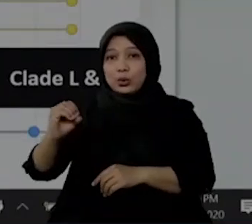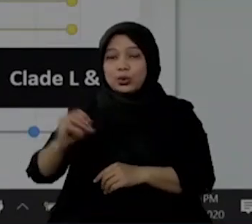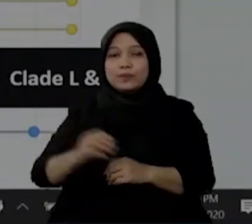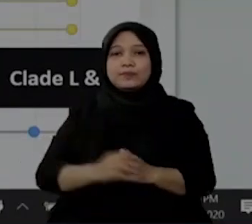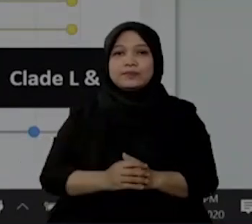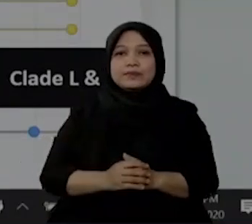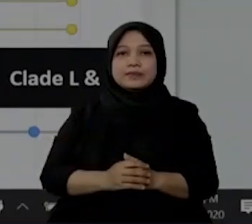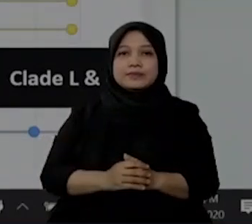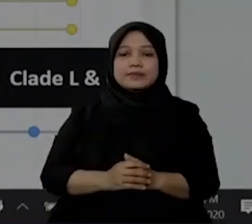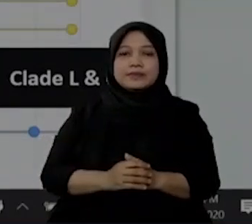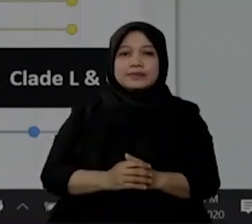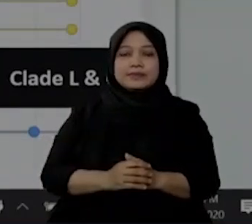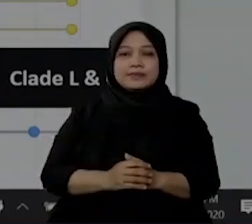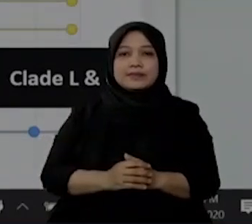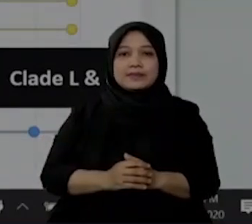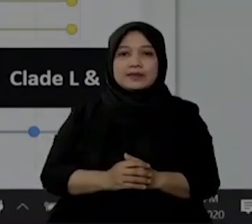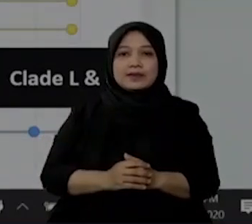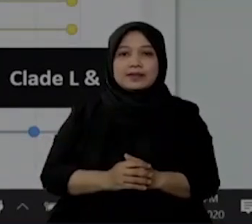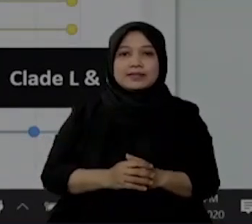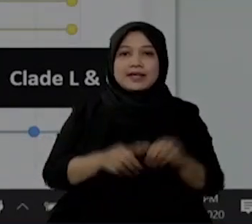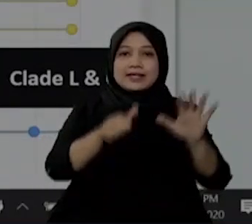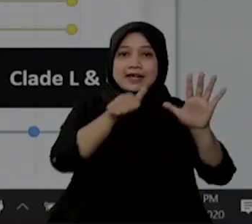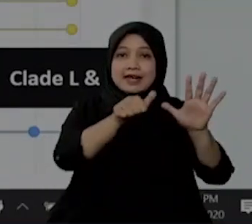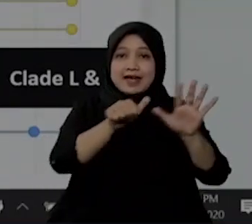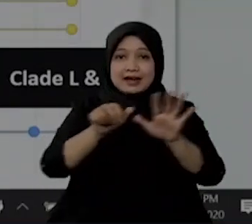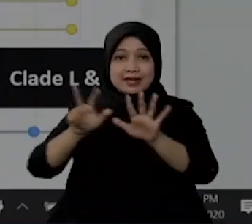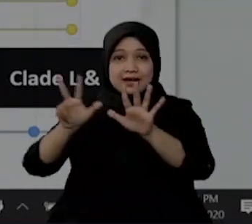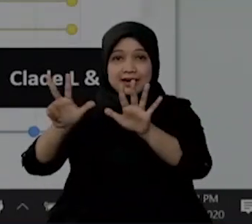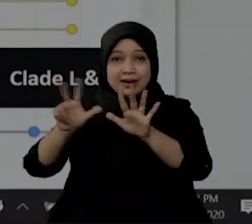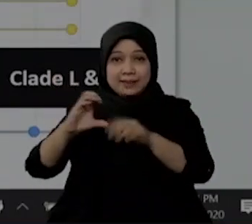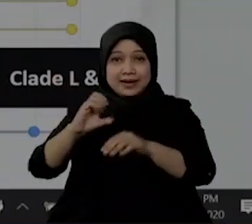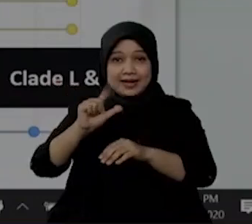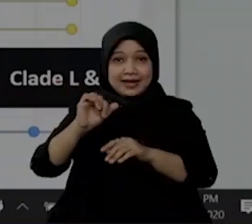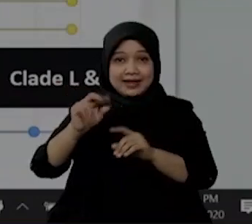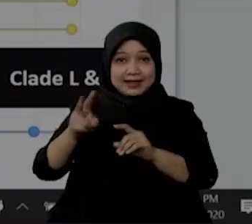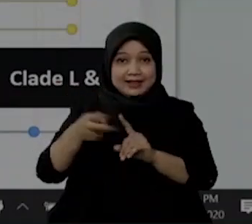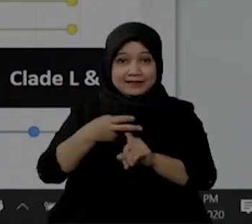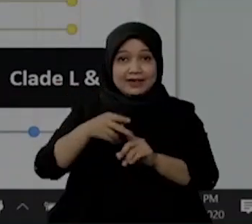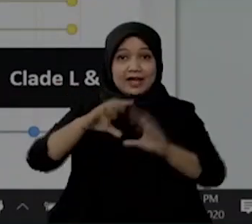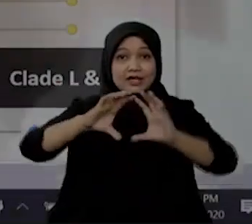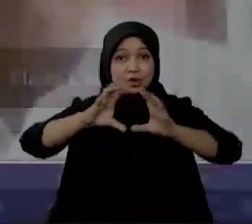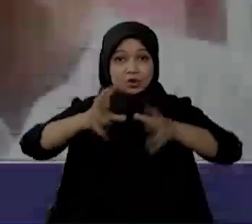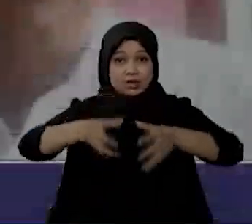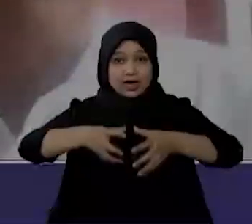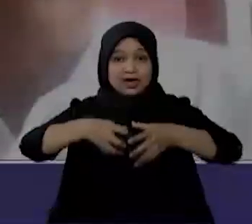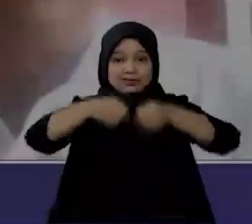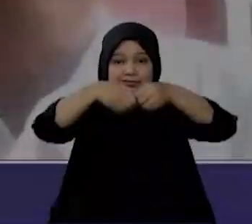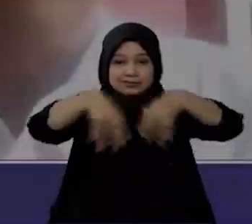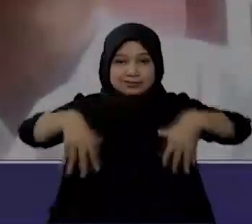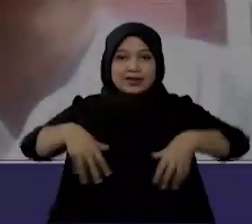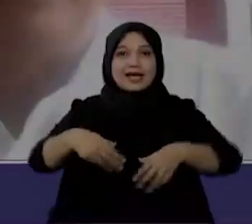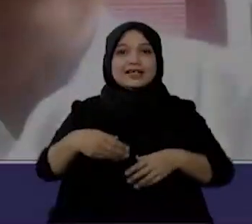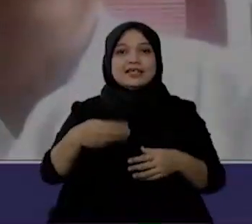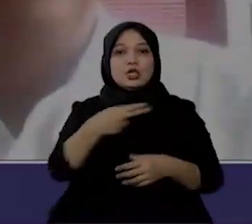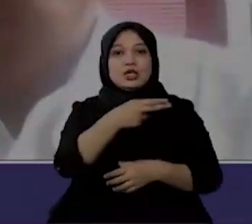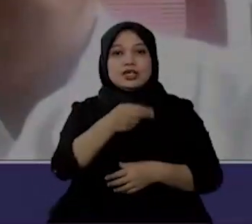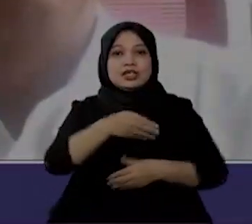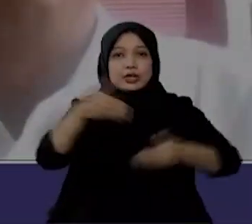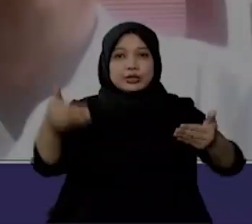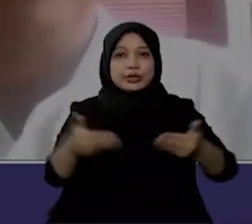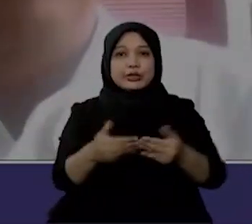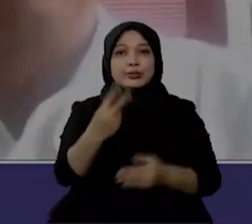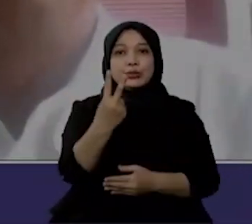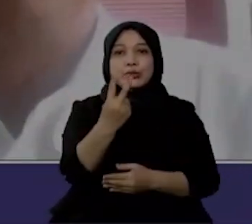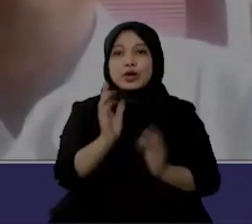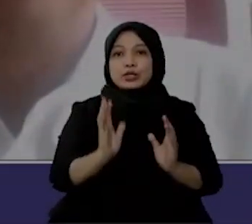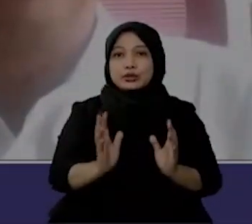dua keturunan dari 6 atau 8 clade yang ada di dunia. Dua yang sudah diidentifikasi di Indonesia. Indonesia,